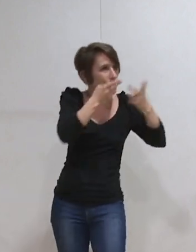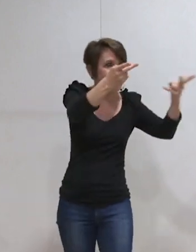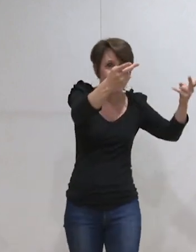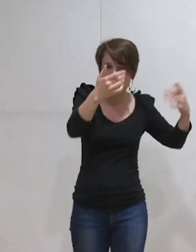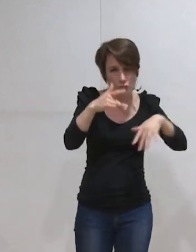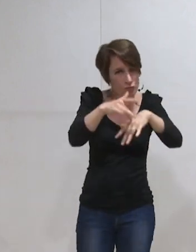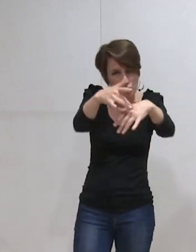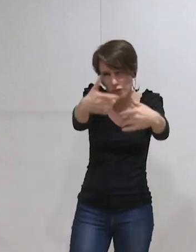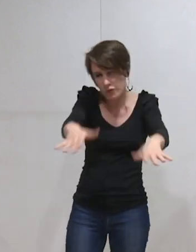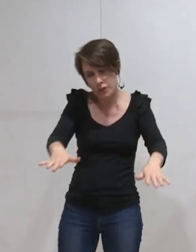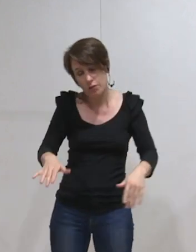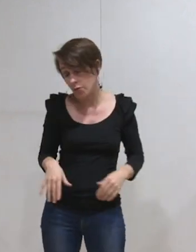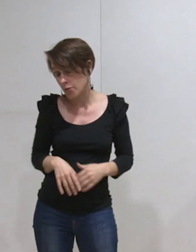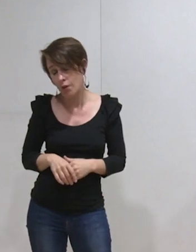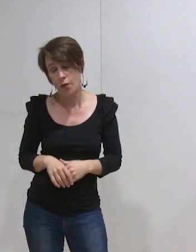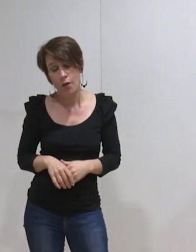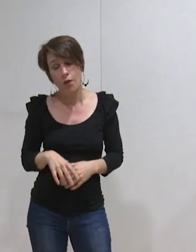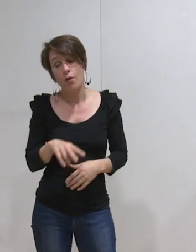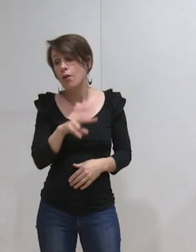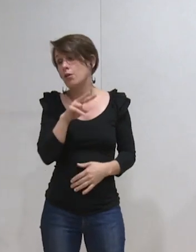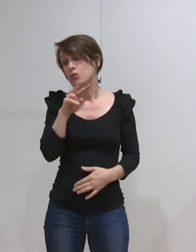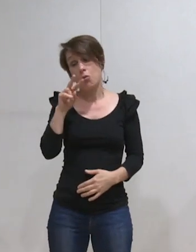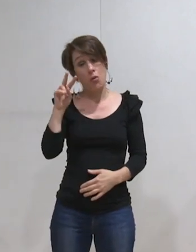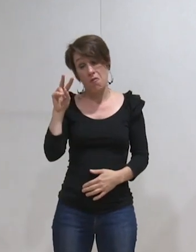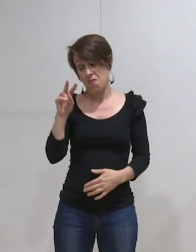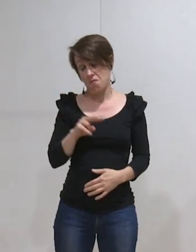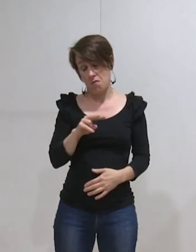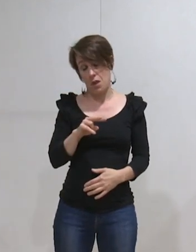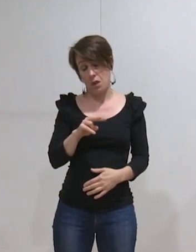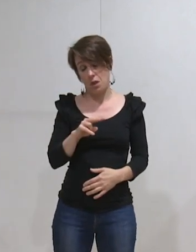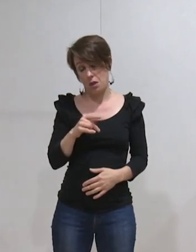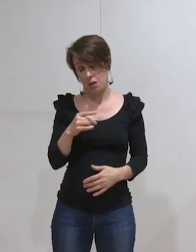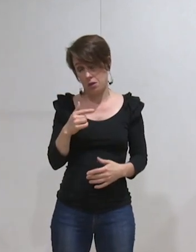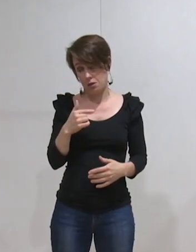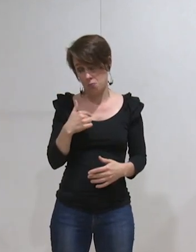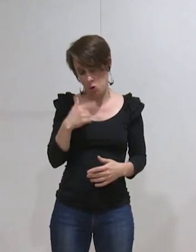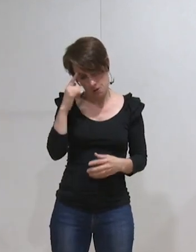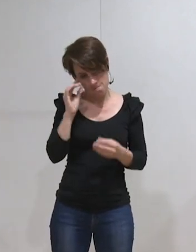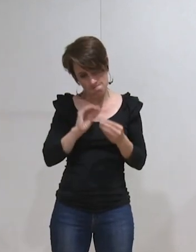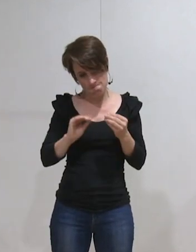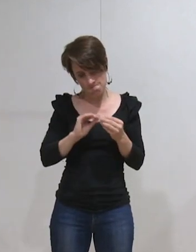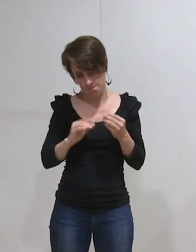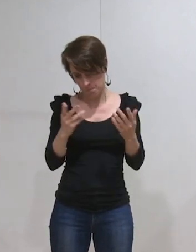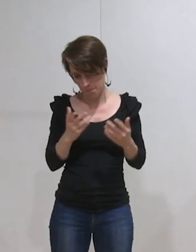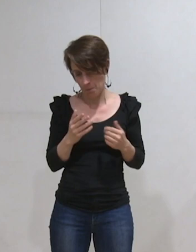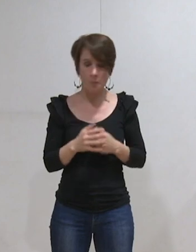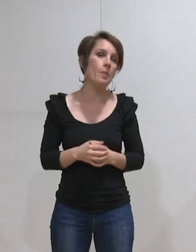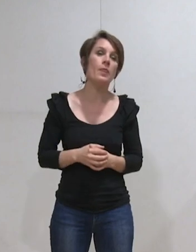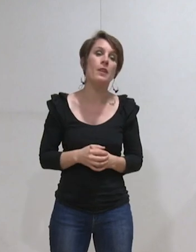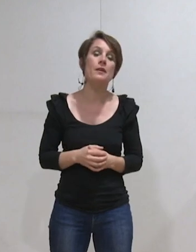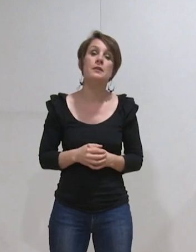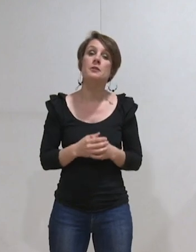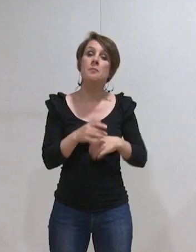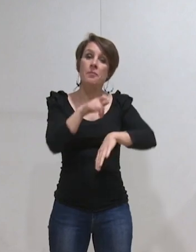vraie question qui est posée c'est que d'une part ces comités de citoyens en fait en